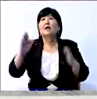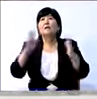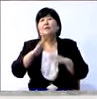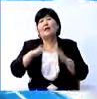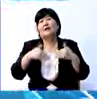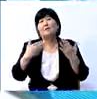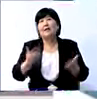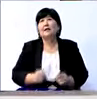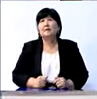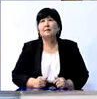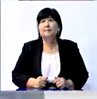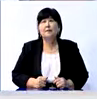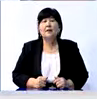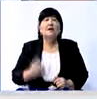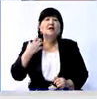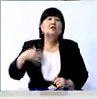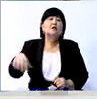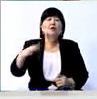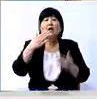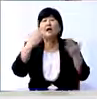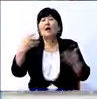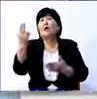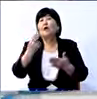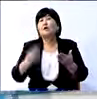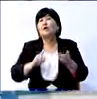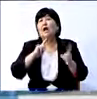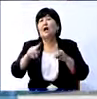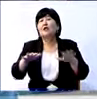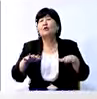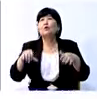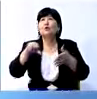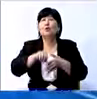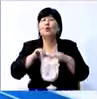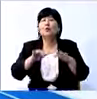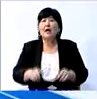берді. Сыр өңірінде халықаралық суретшілер симфозиум өтуде.